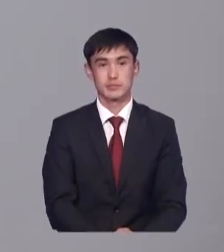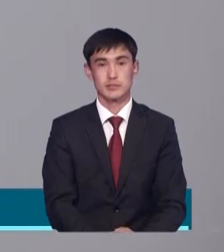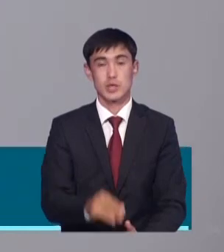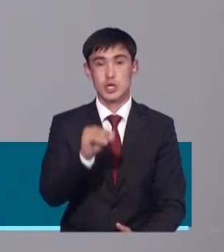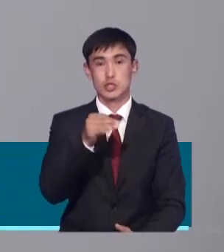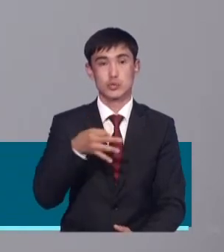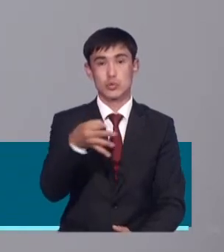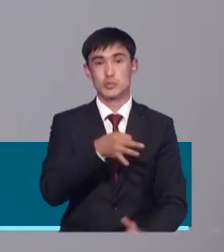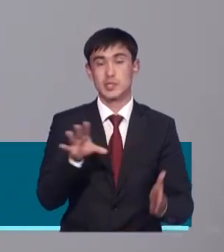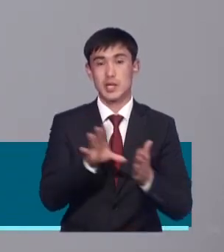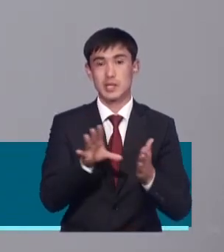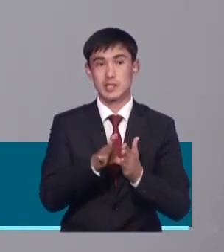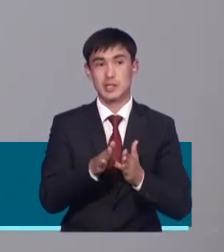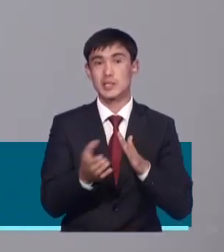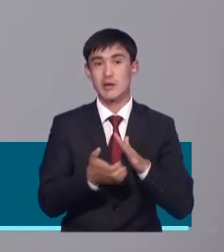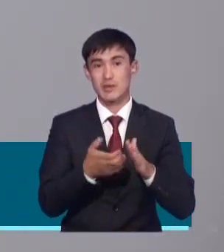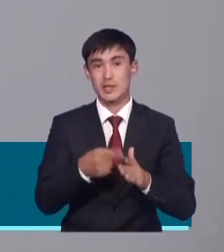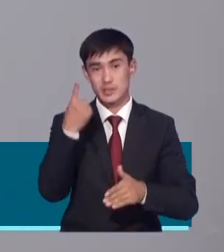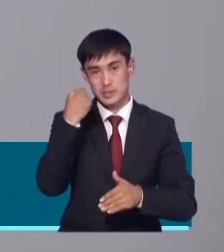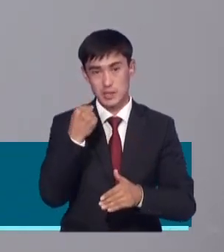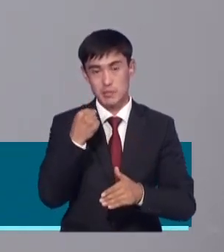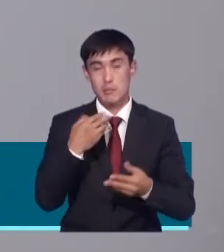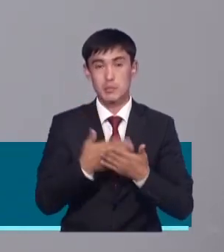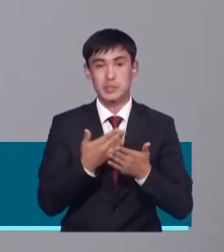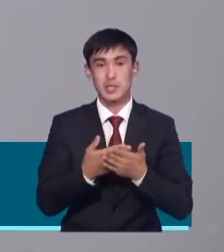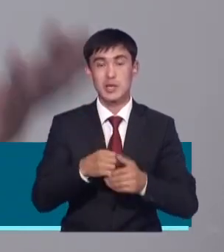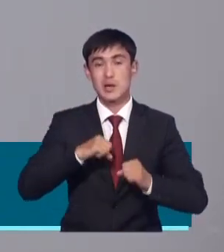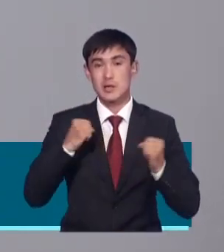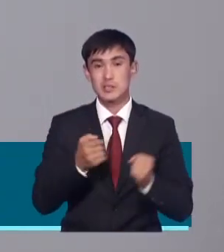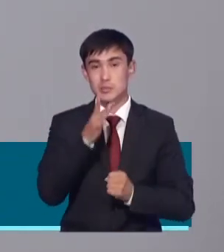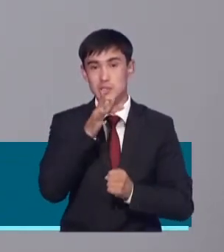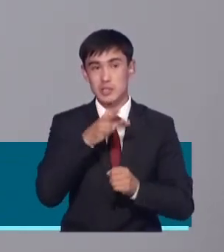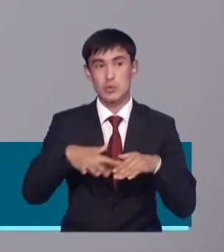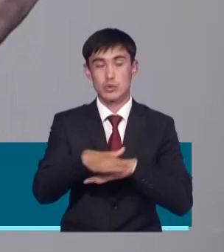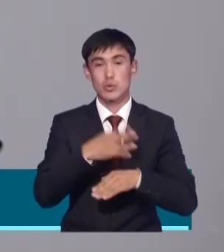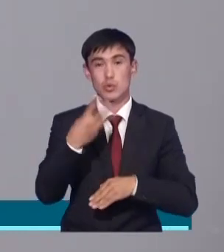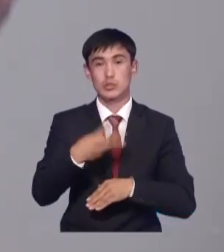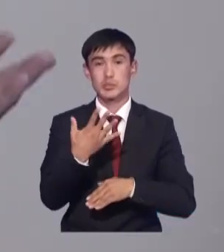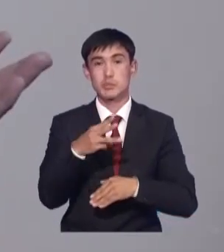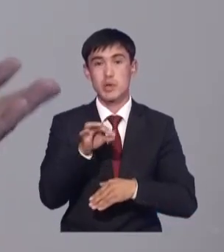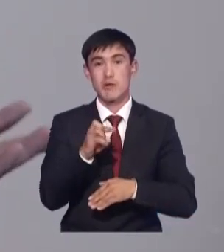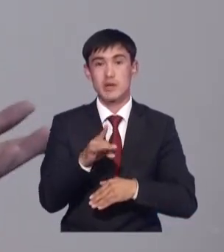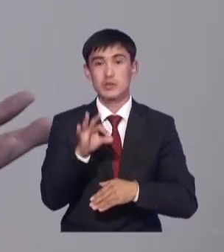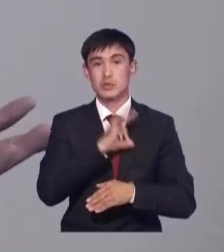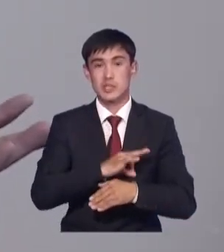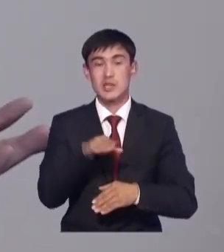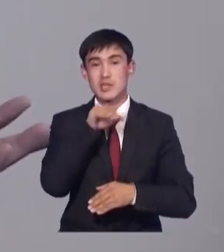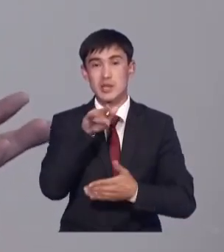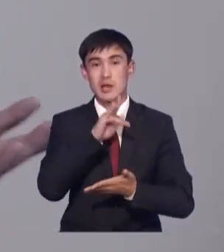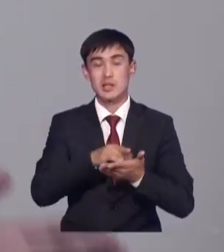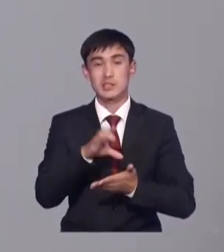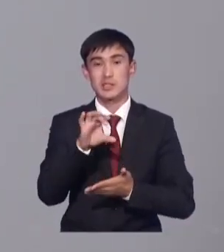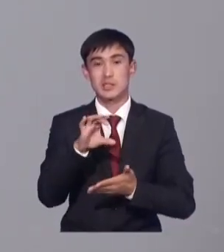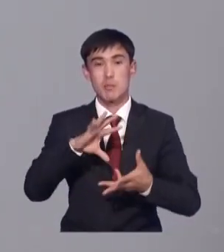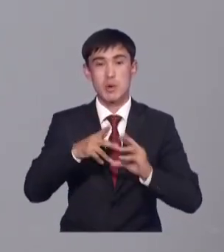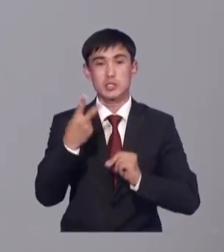Жетісу облысында электр энергиясын тапшы екендігі сезіледі. Мәселен, қыс мезгілінде өңір тұрғындары 35 мегаватт энергия тұтынса, Текелі қаласындағы станция